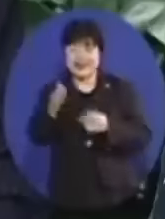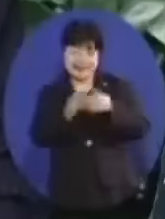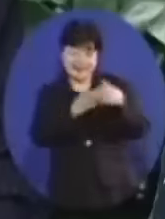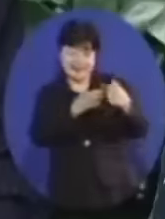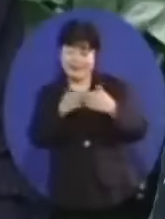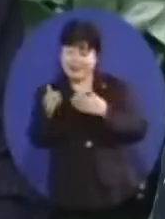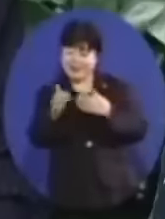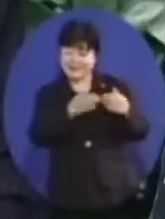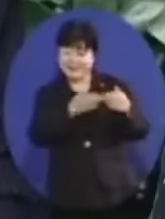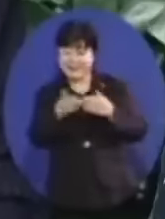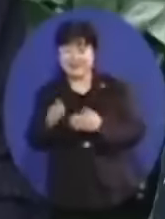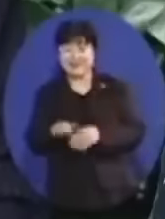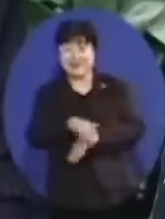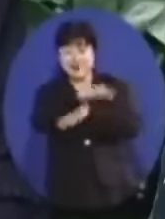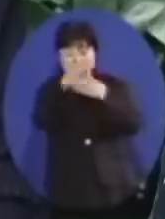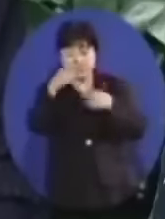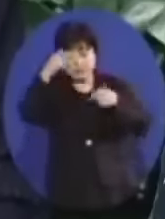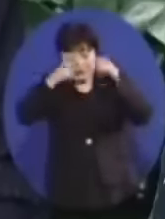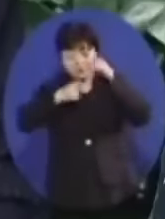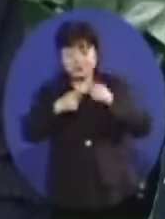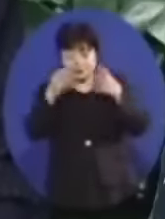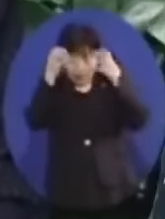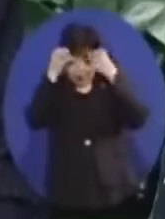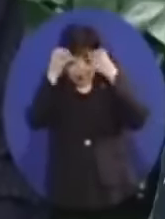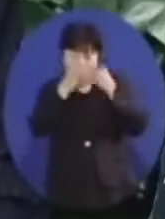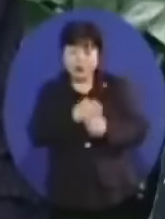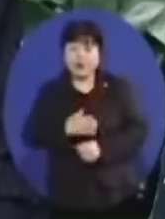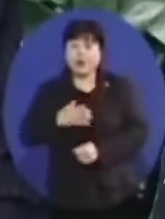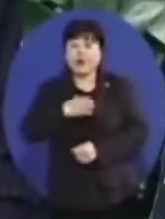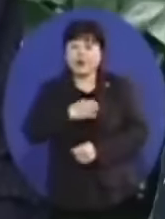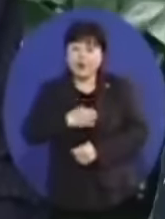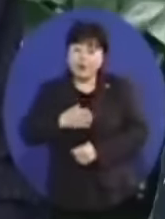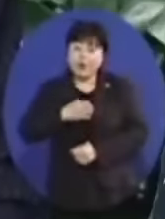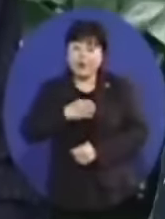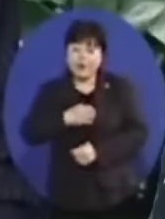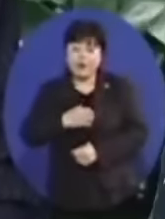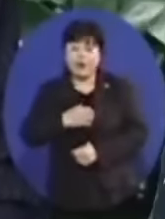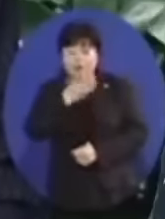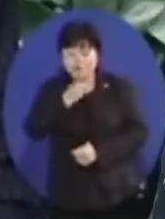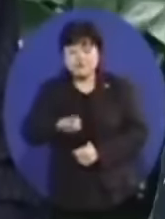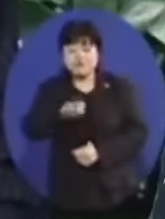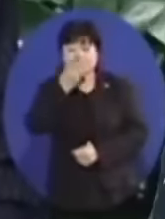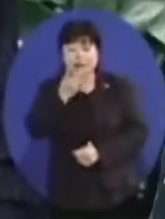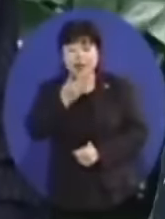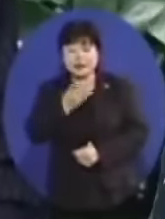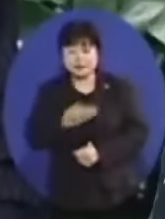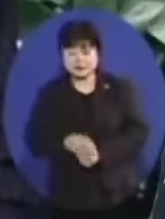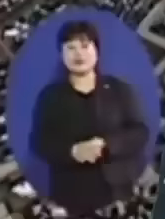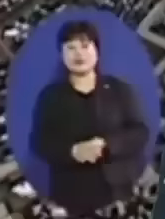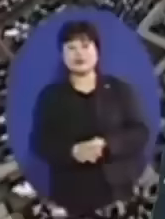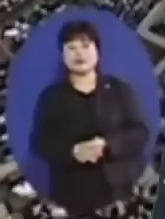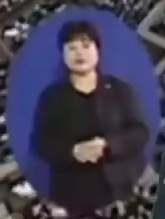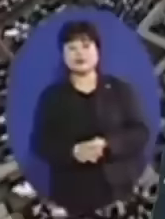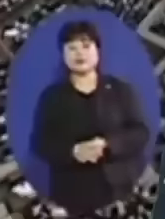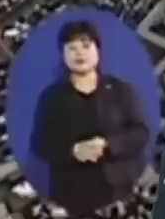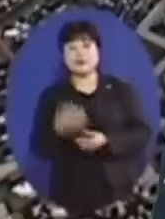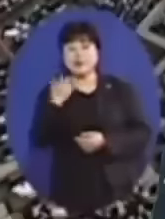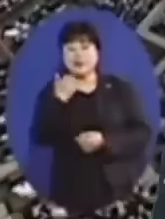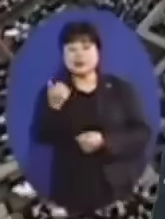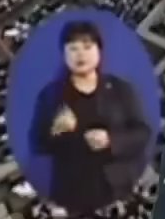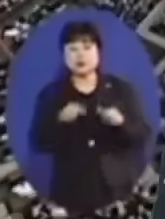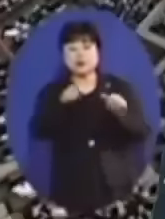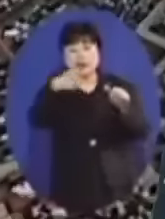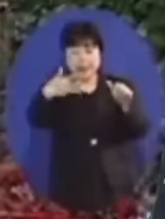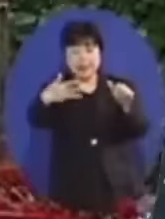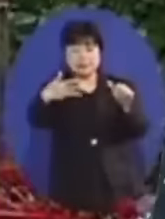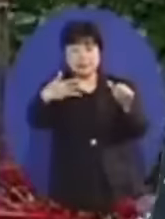경험했던 모든 슬픔과 고통과 괴로움, 불행 이것을 되씹지 말라는 것입니다. 베드로전서 5장